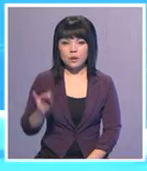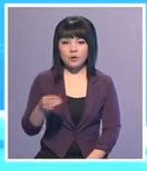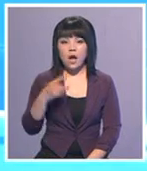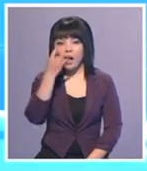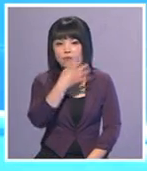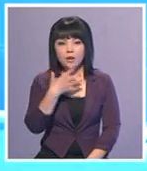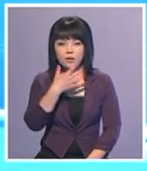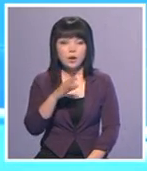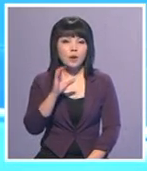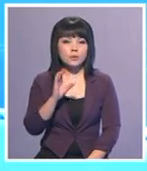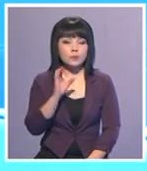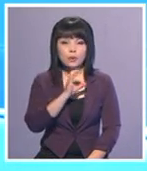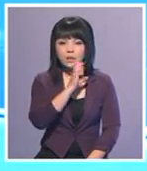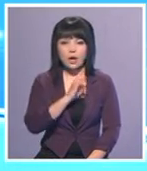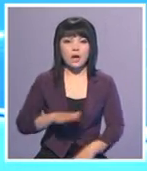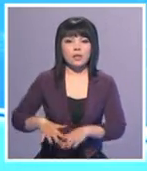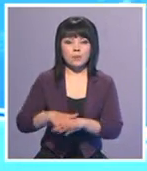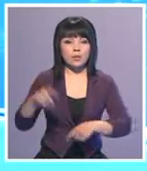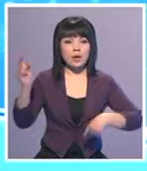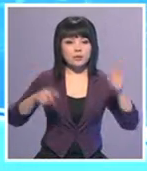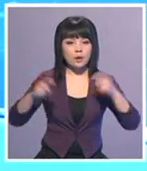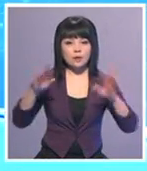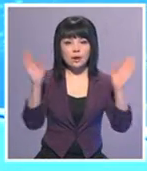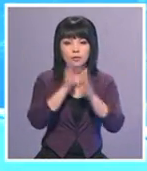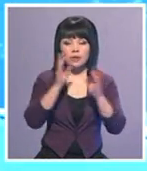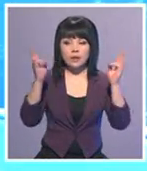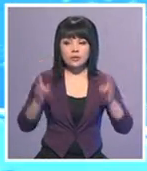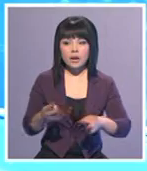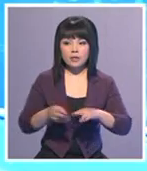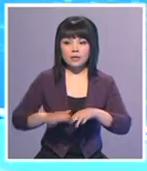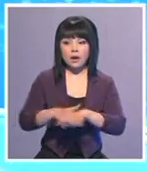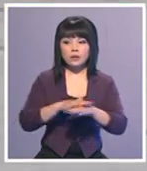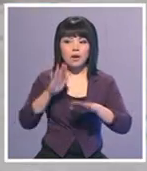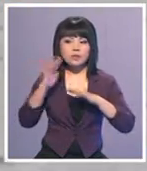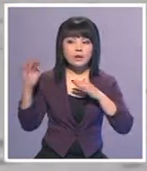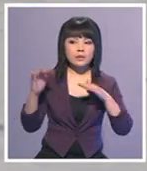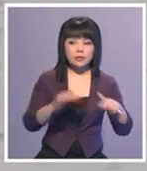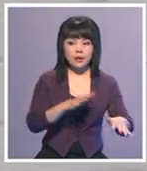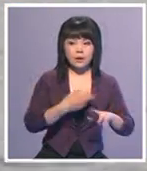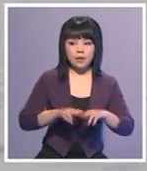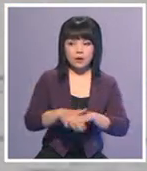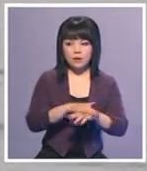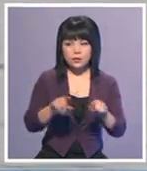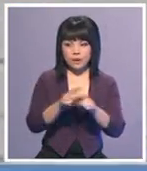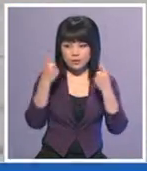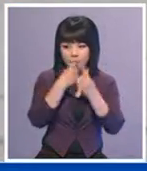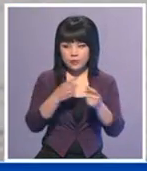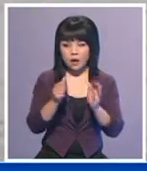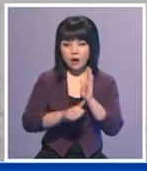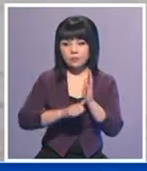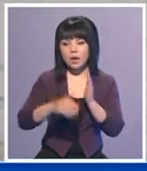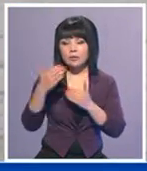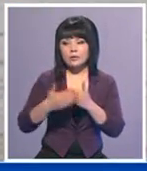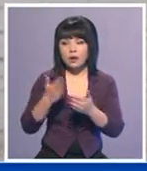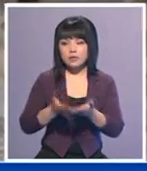Оңтүстік Африканың солтүстік аймақтарын үздіксіз жаңбырдан кейін алапат топан жайлады. Өзендер арнасынан тасымас үшін жергілікті билік 60-тан астам